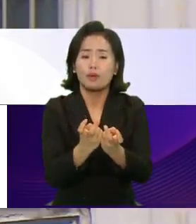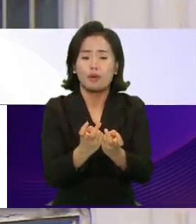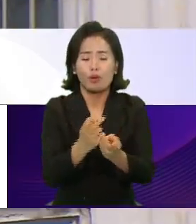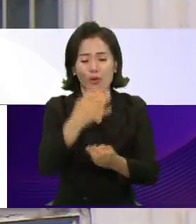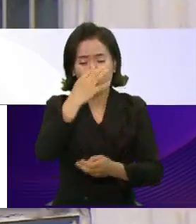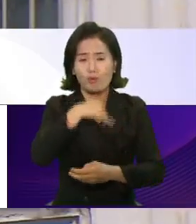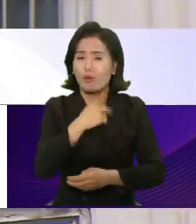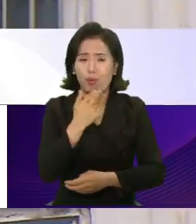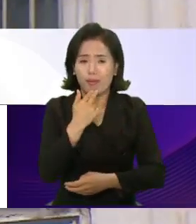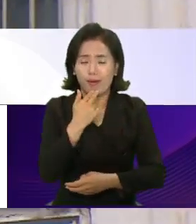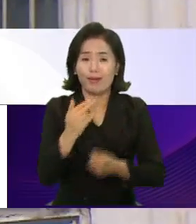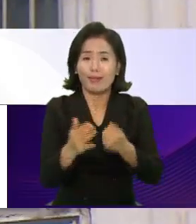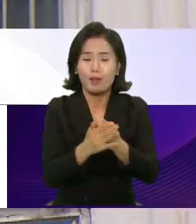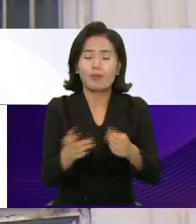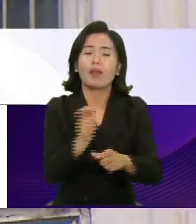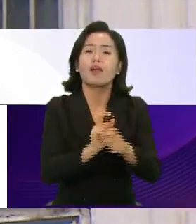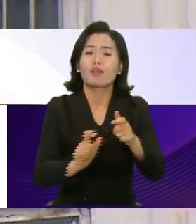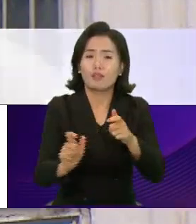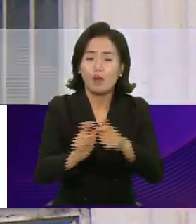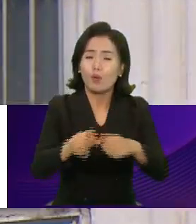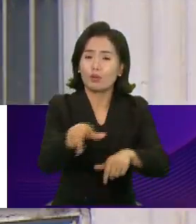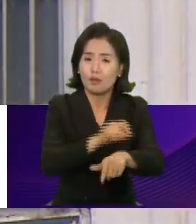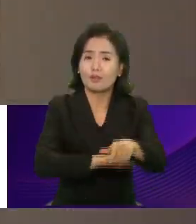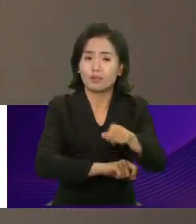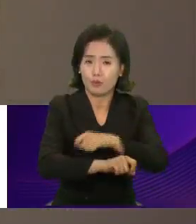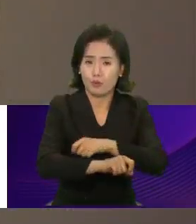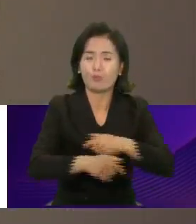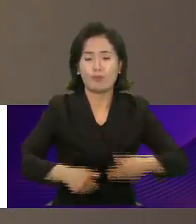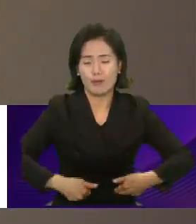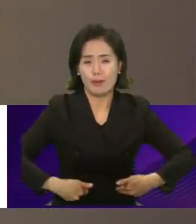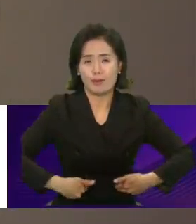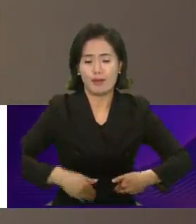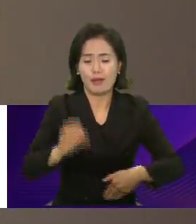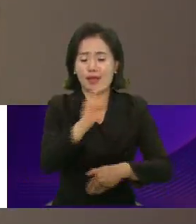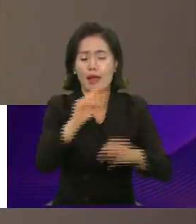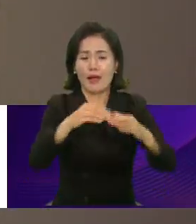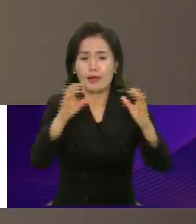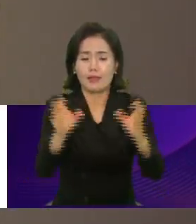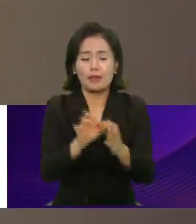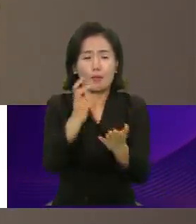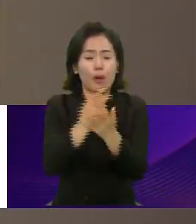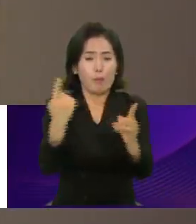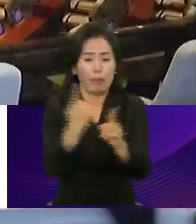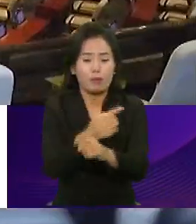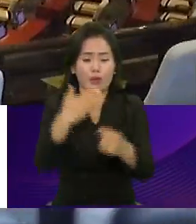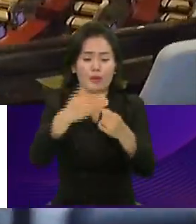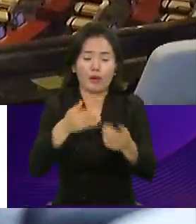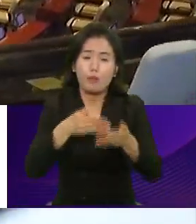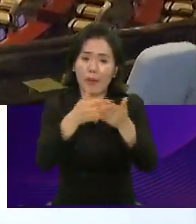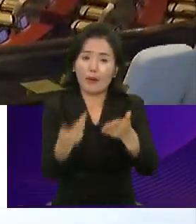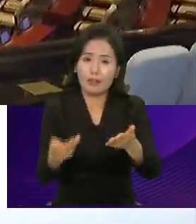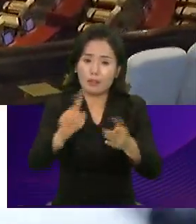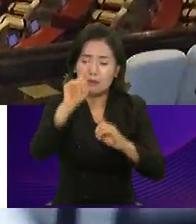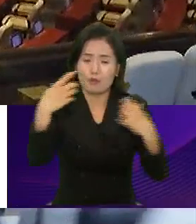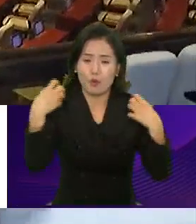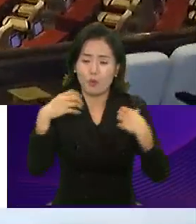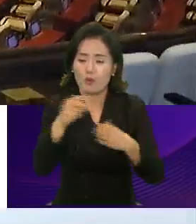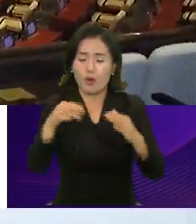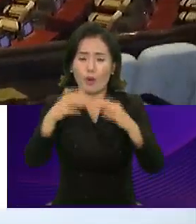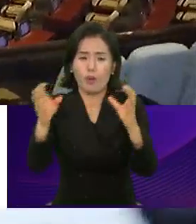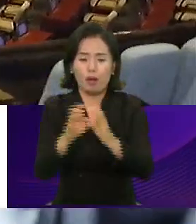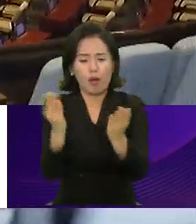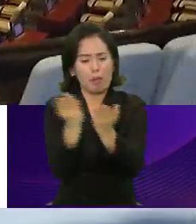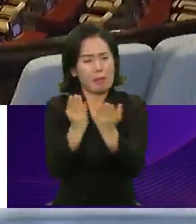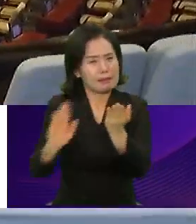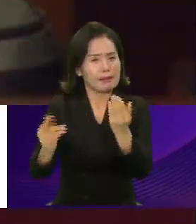유명무실한 상태라서 조금 더 적극적으로. 야당이 개정안 8건을 발의했지만 정부와 여당이